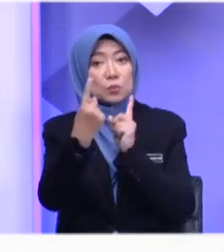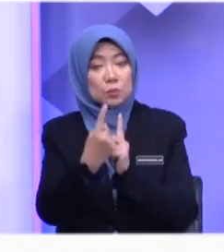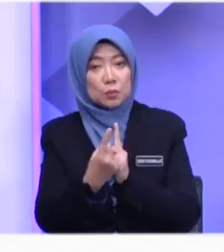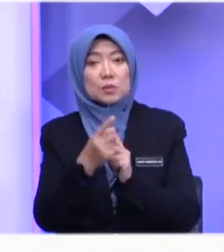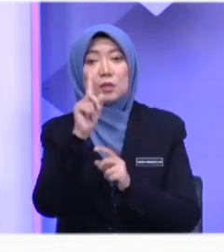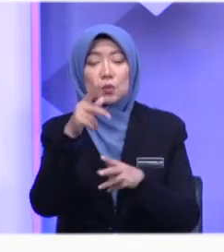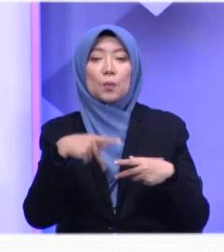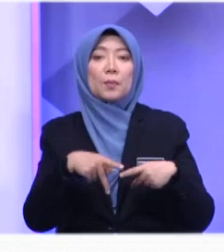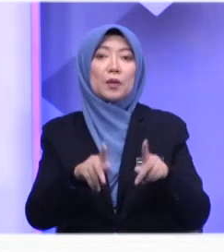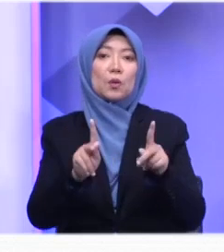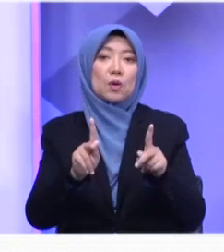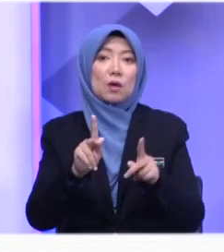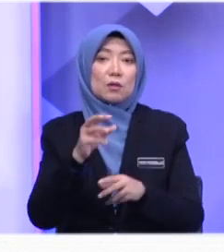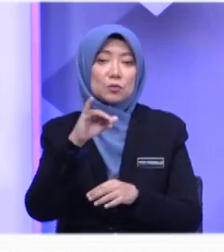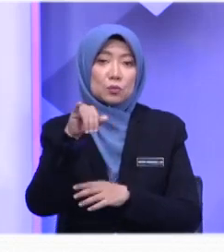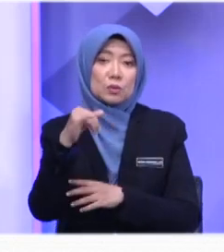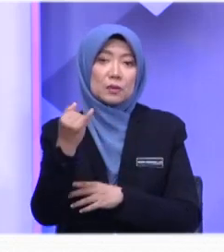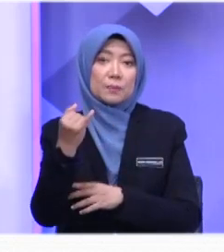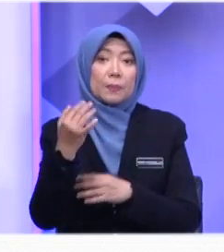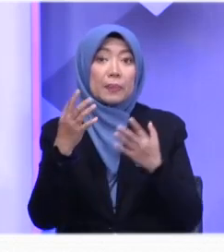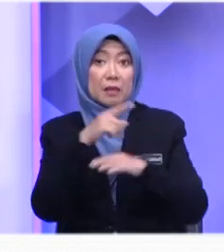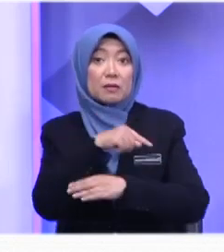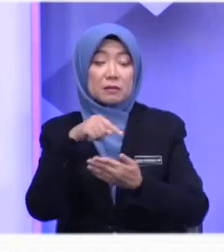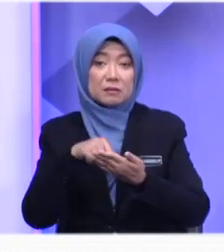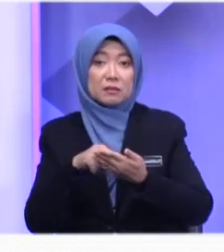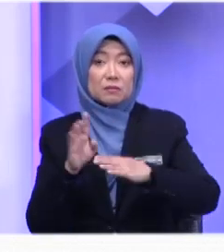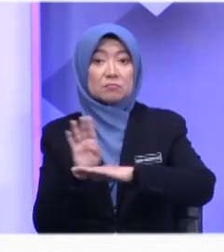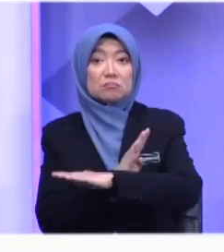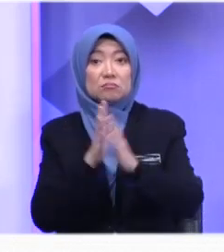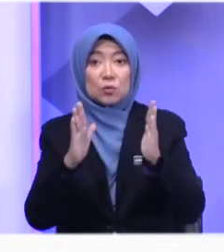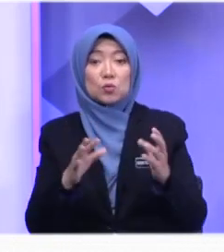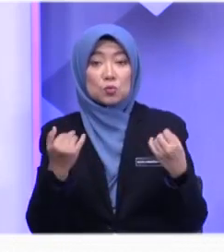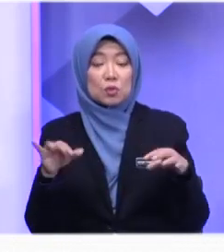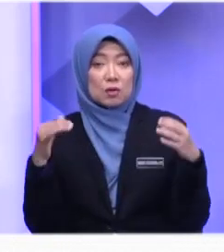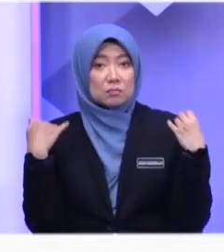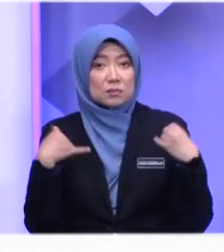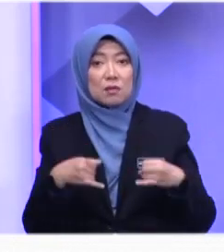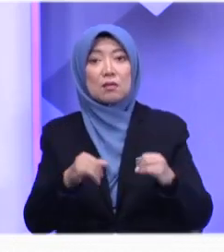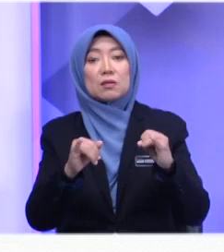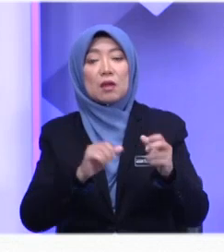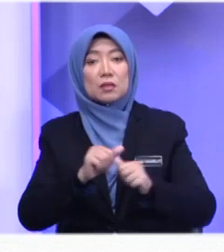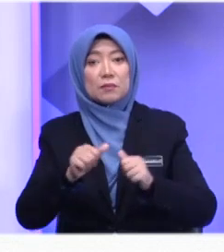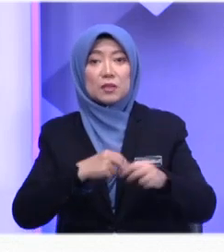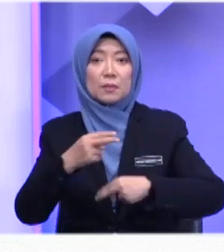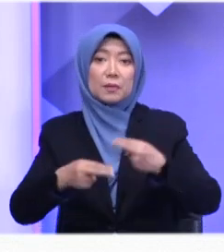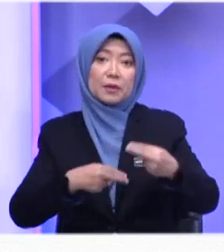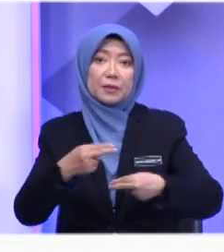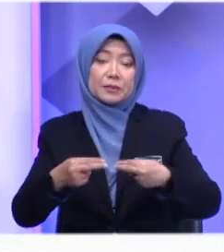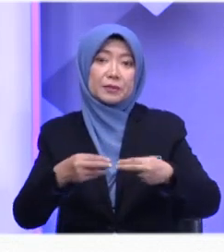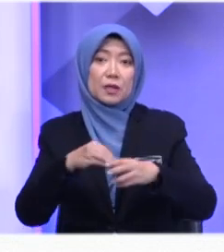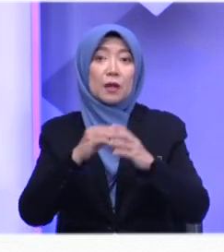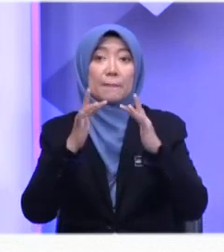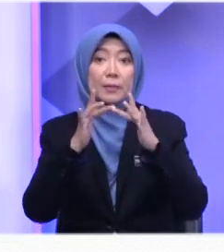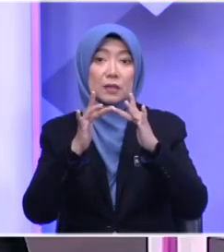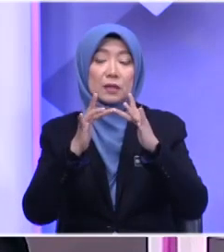peluang juga rawagede ada ini Usahawan dah berbagai dah menjalankan aktiviti perniagaannya sama adik saya dalam talian